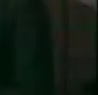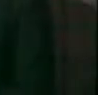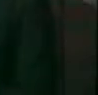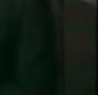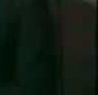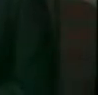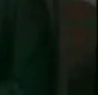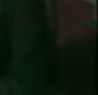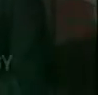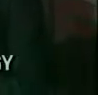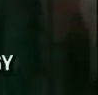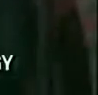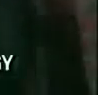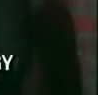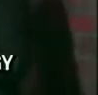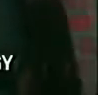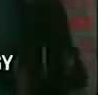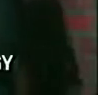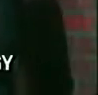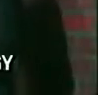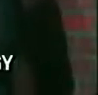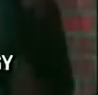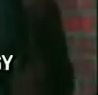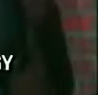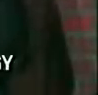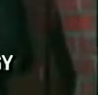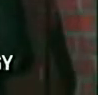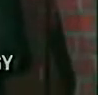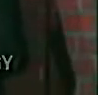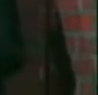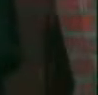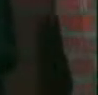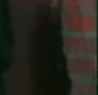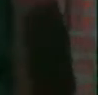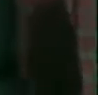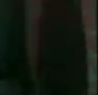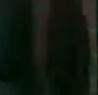Nézzük meg, hogy este 9 óra után milyen adókat hozhatunk be, illetve foghatunk be.